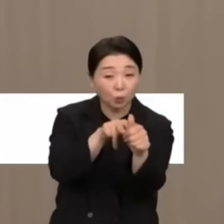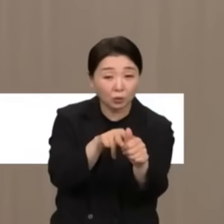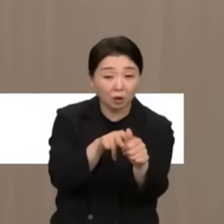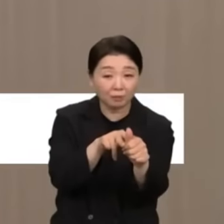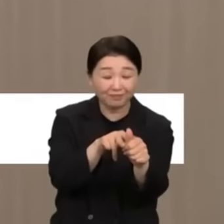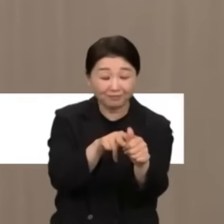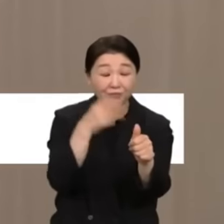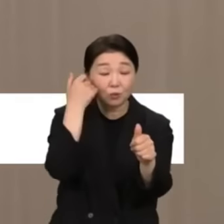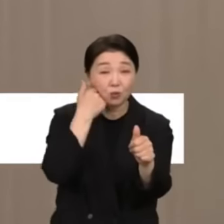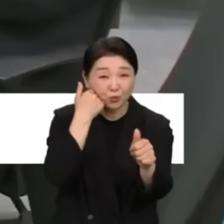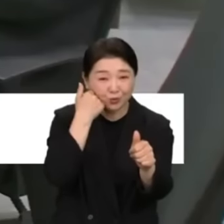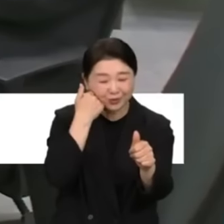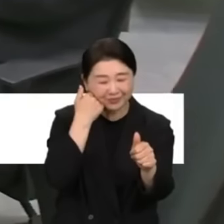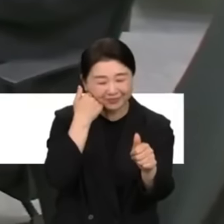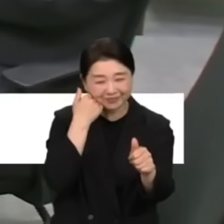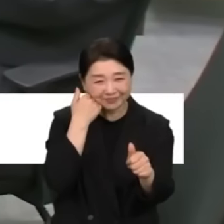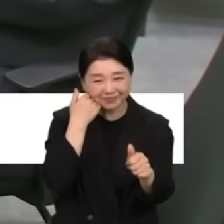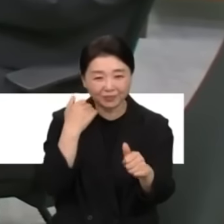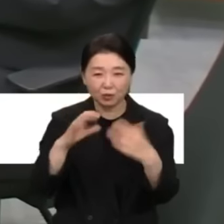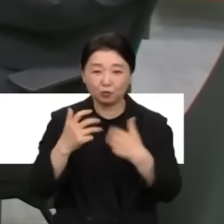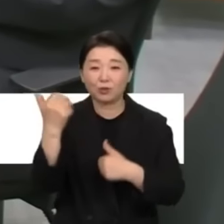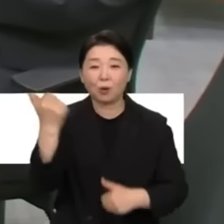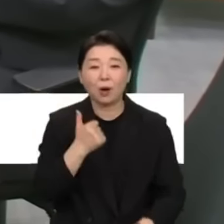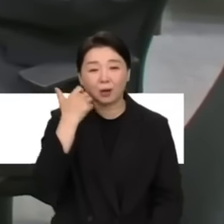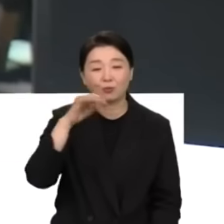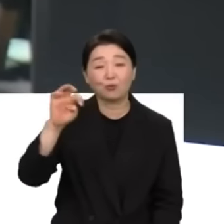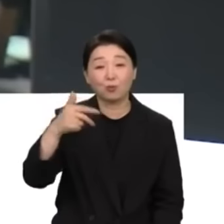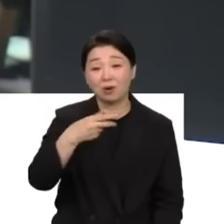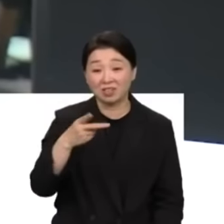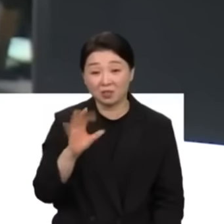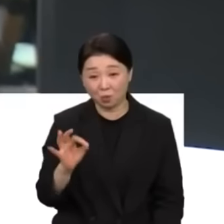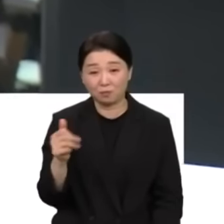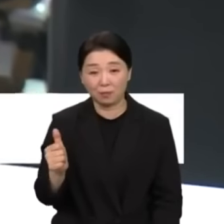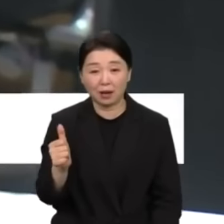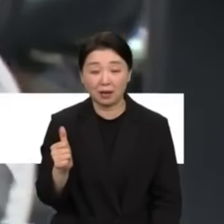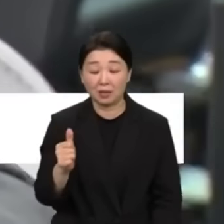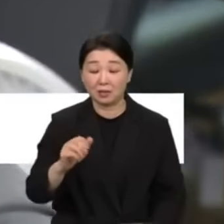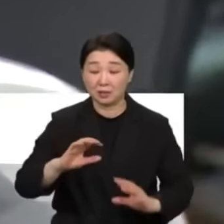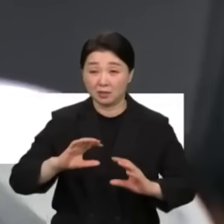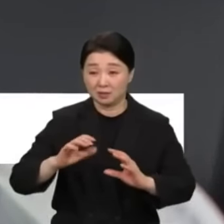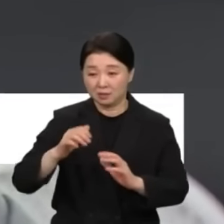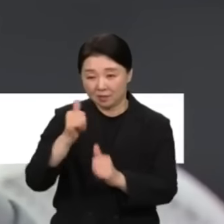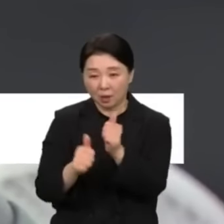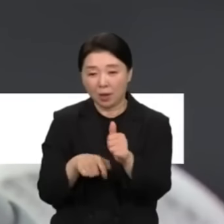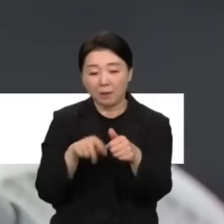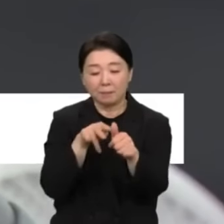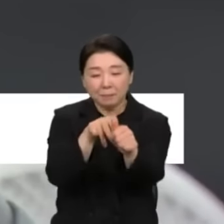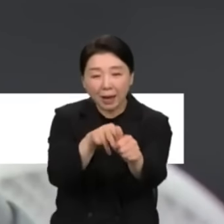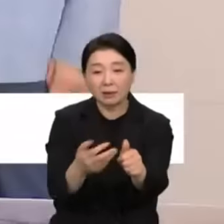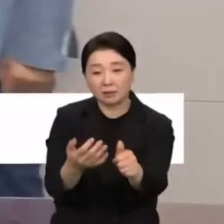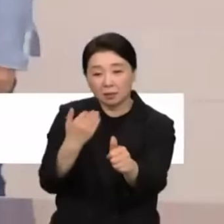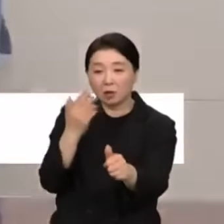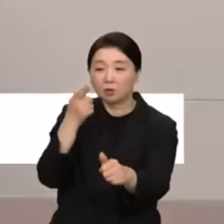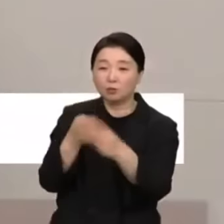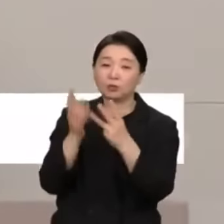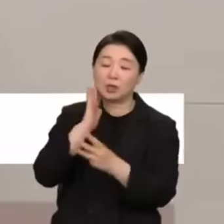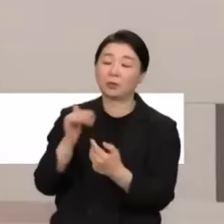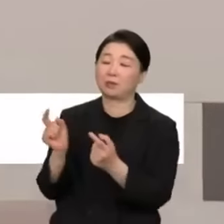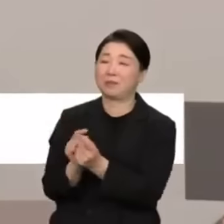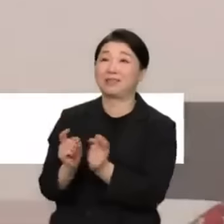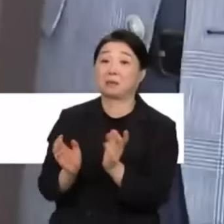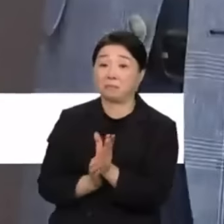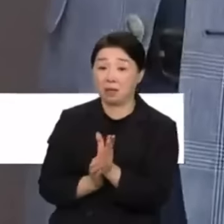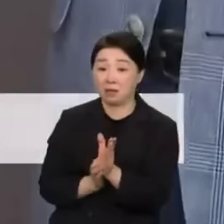하루 만에 국회를 찾은 원희룡 전 국토부 장관. 전대에 나오기로 마음을 바꾸기 전날 윤 대통령과